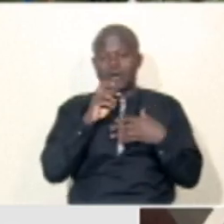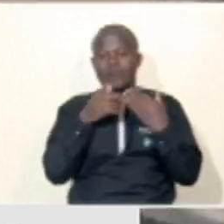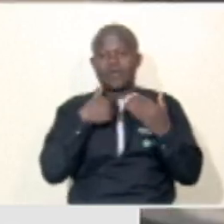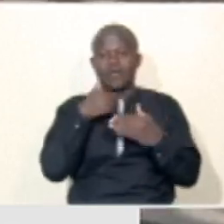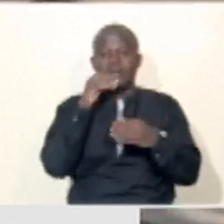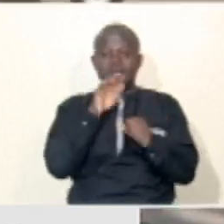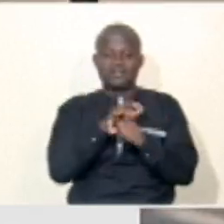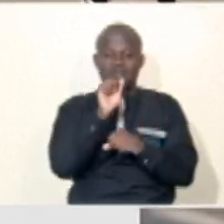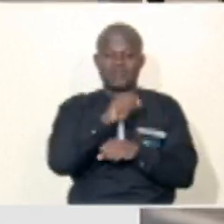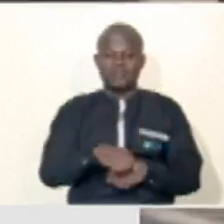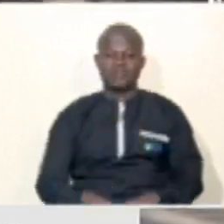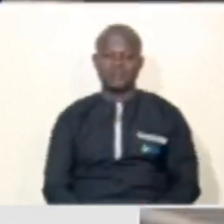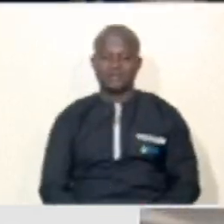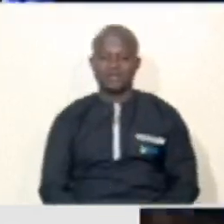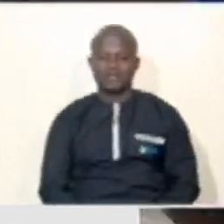myinshi kurushaho.